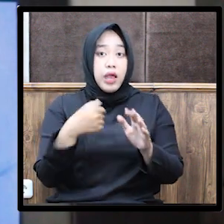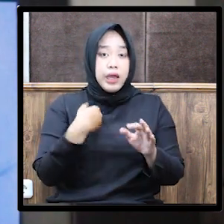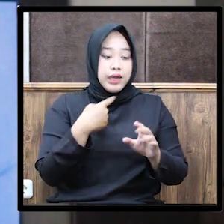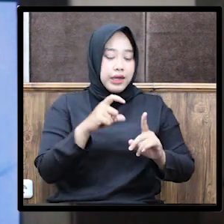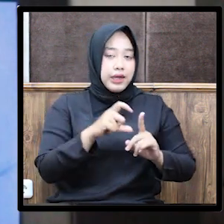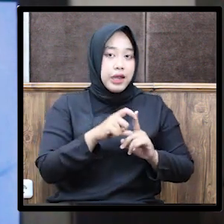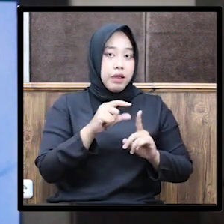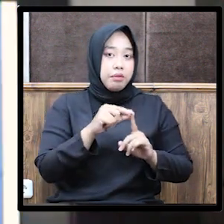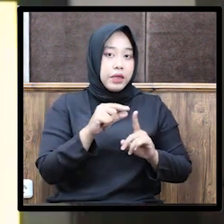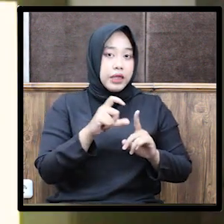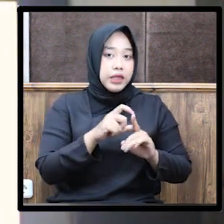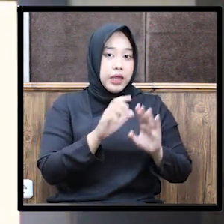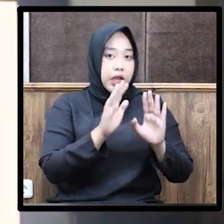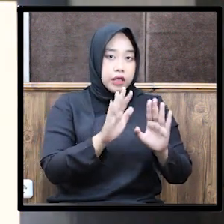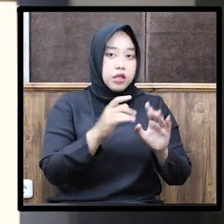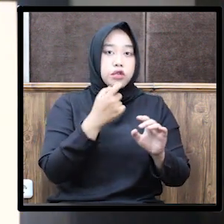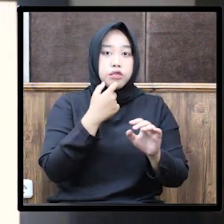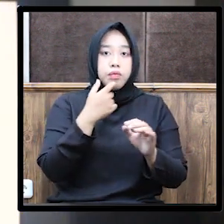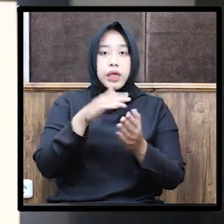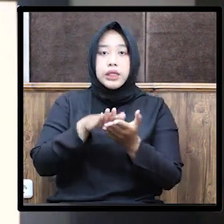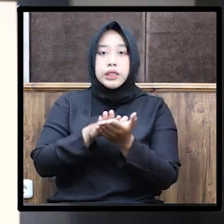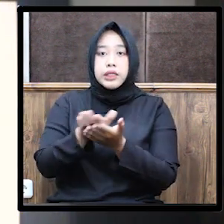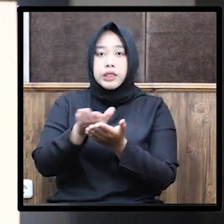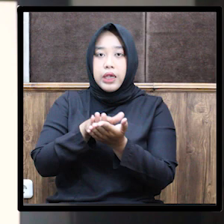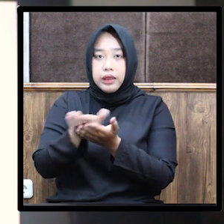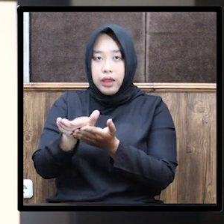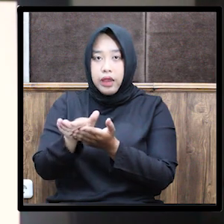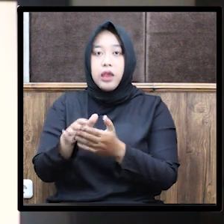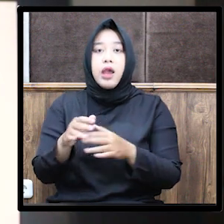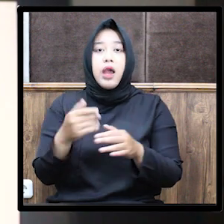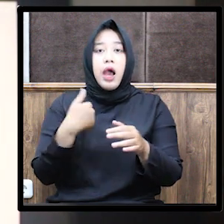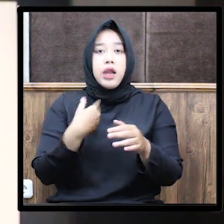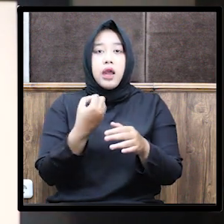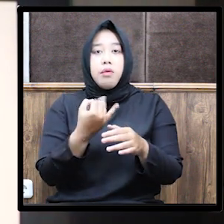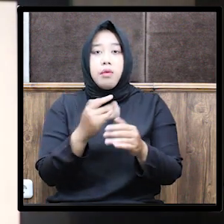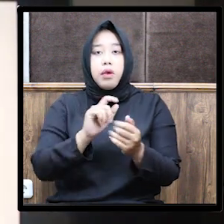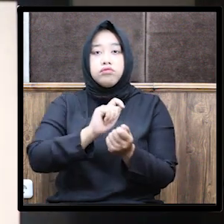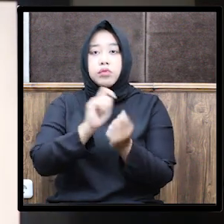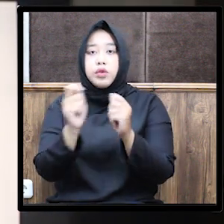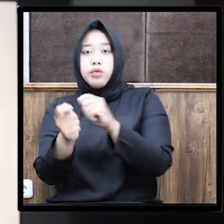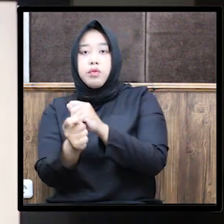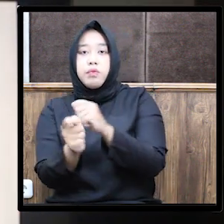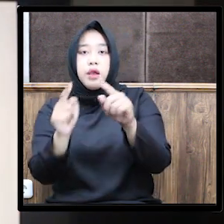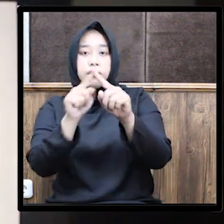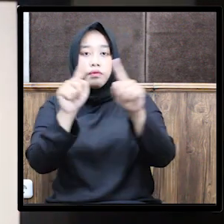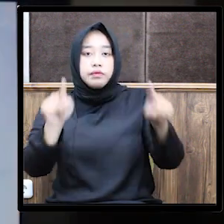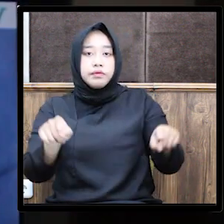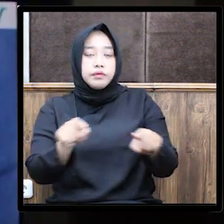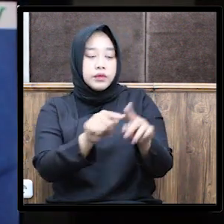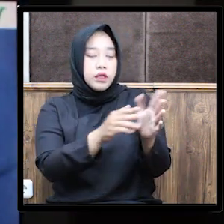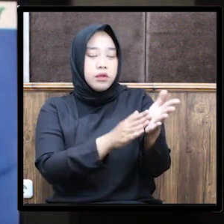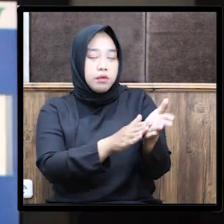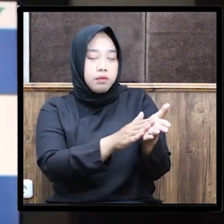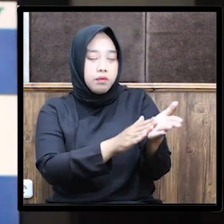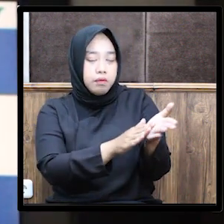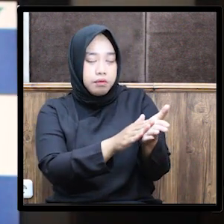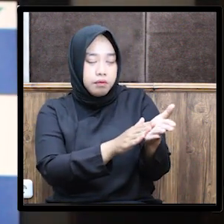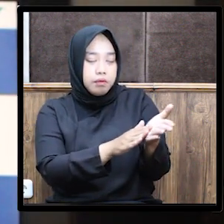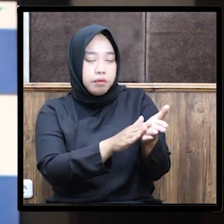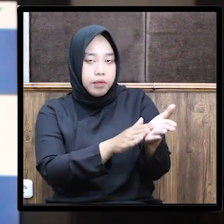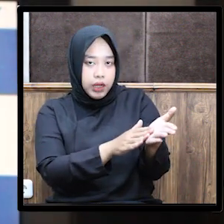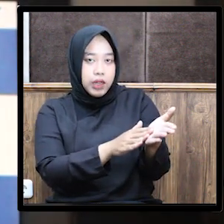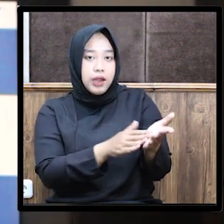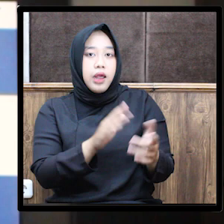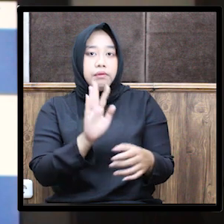saya akui betul. Ya. Misalnya hanya DPD saja nih, calon-calon DPD yang kemudian kita cetak, kita cetak braille,